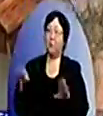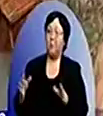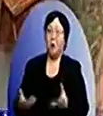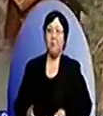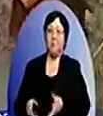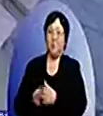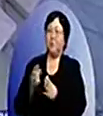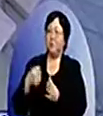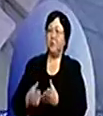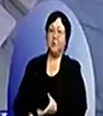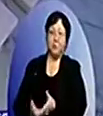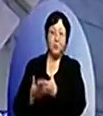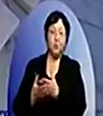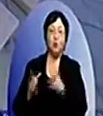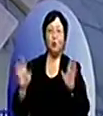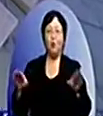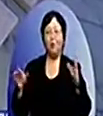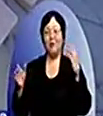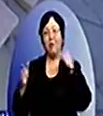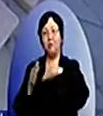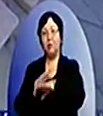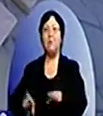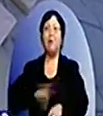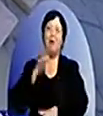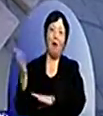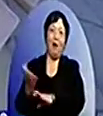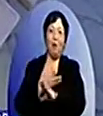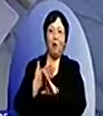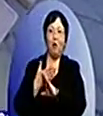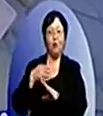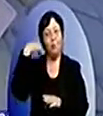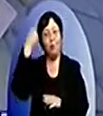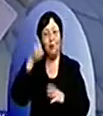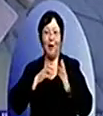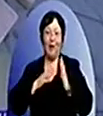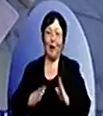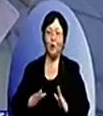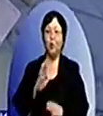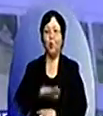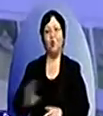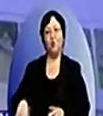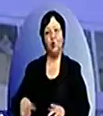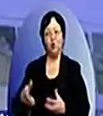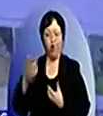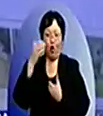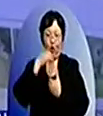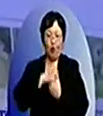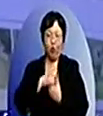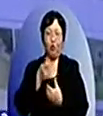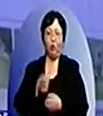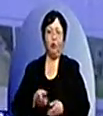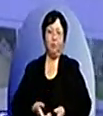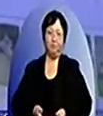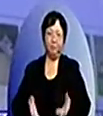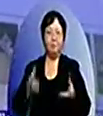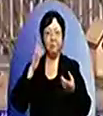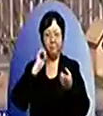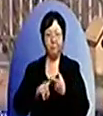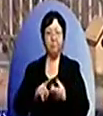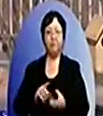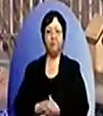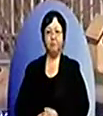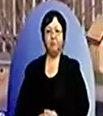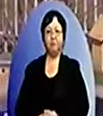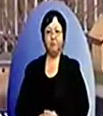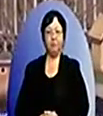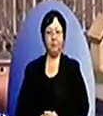зорьсон байна. Мөн шуугаар дамжуулан байгаль хамгаалах үзлийг багчуудад төлөвшүүлэхэд энэ үзэсгэлэнгийн гол зорилго орших юм а.